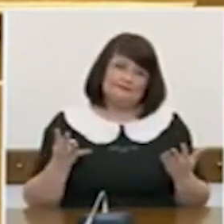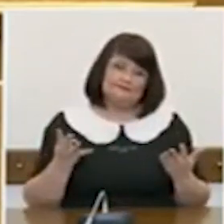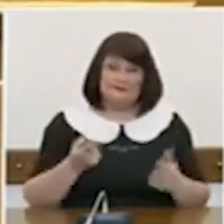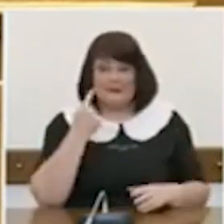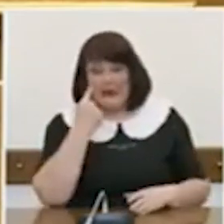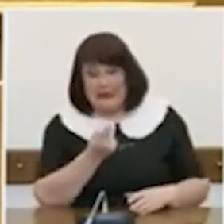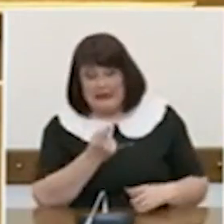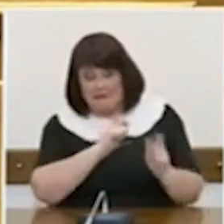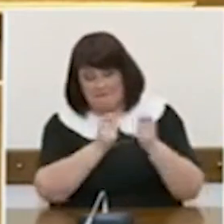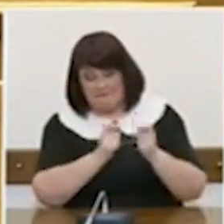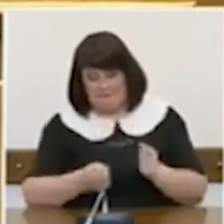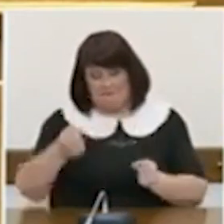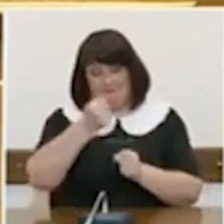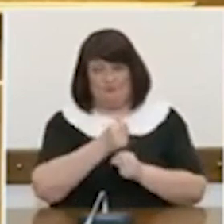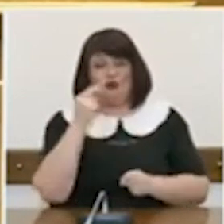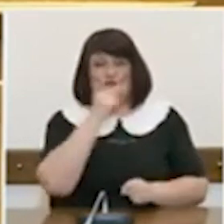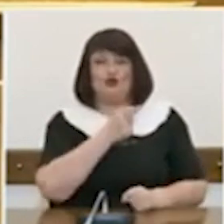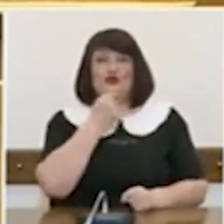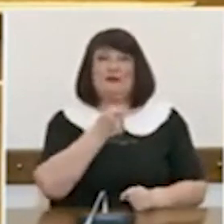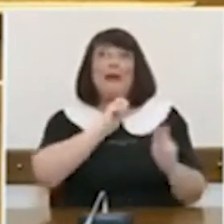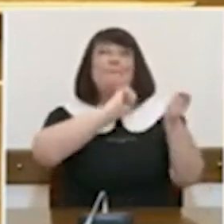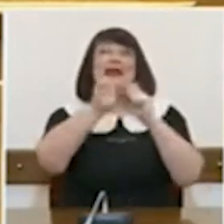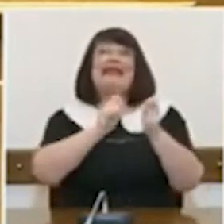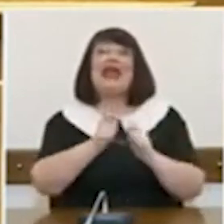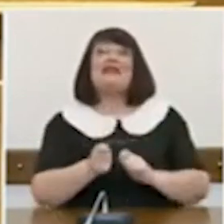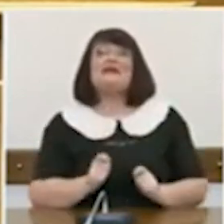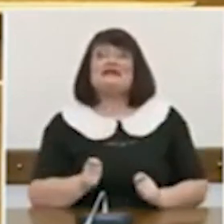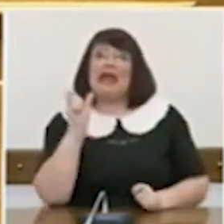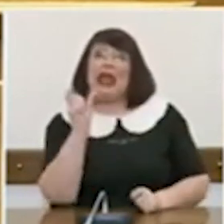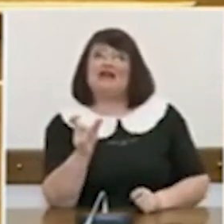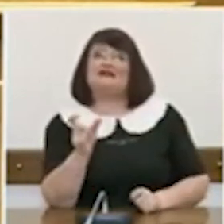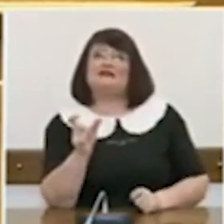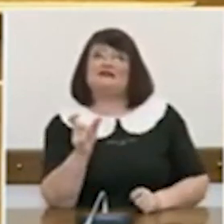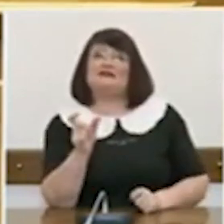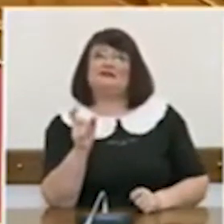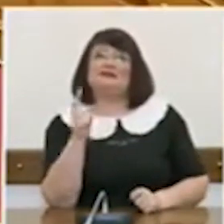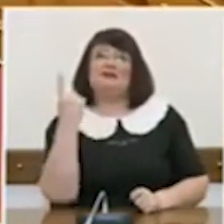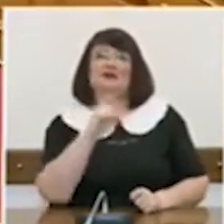την Πρωθυπουργία με μία λέξη, μεταρρύθμιση. Έχει μια εβδομάδα, 10 μέρες το πακελά.